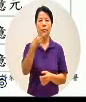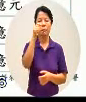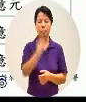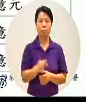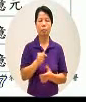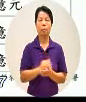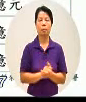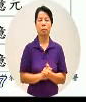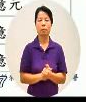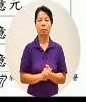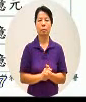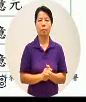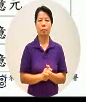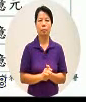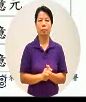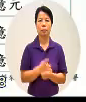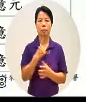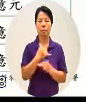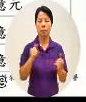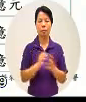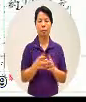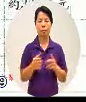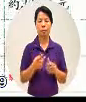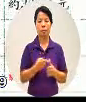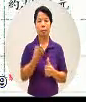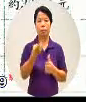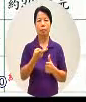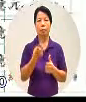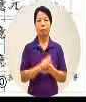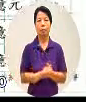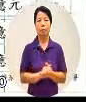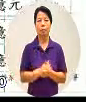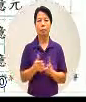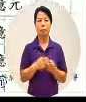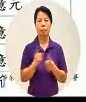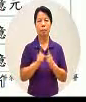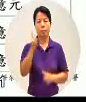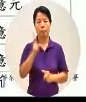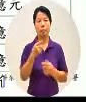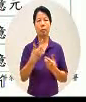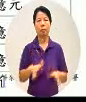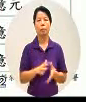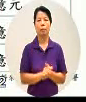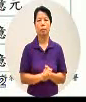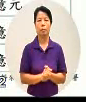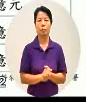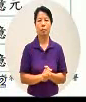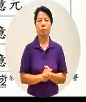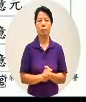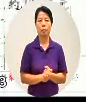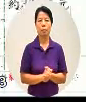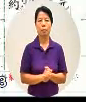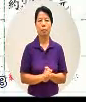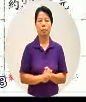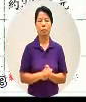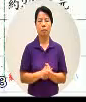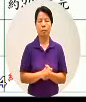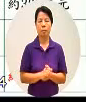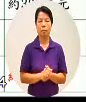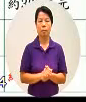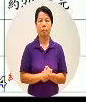2172亿元，哈。然后我们跟第二名也是相差蛮多的哈。然后我们再看下一